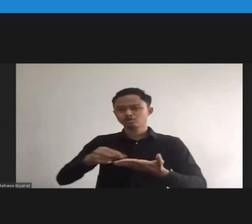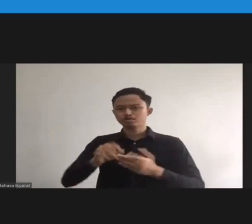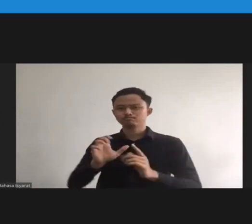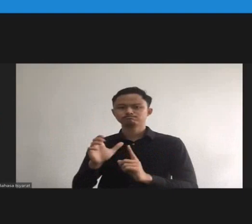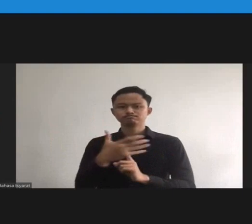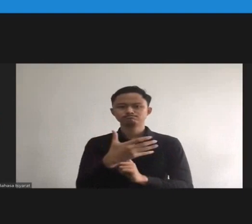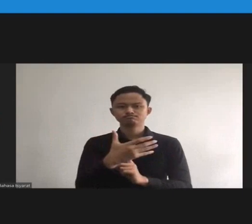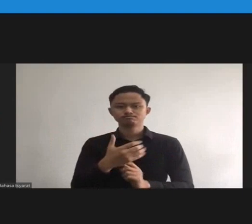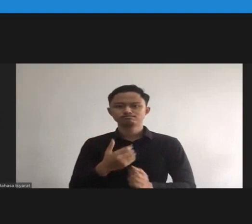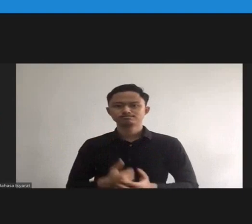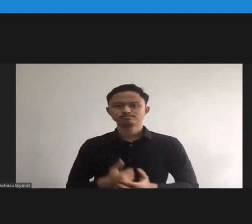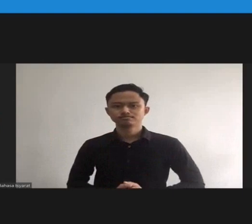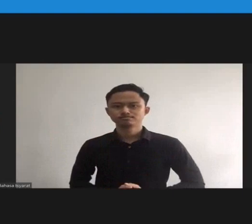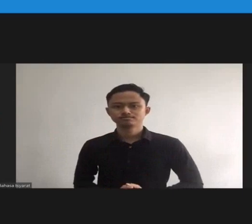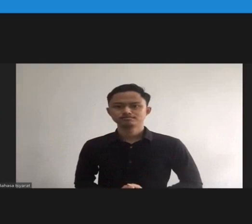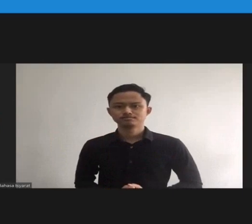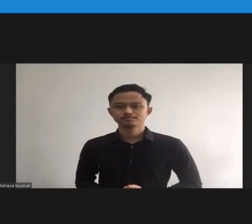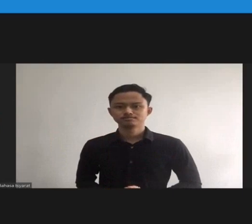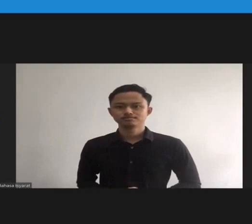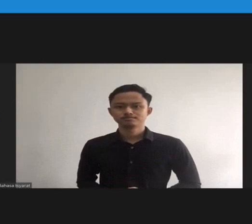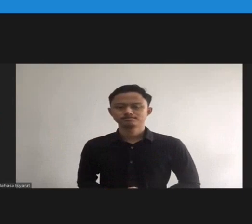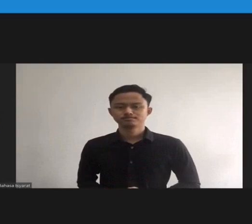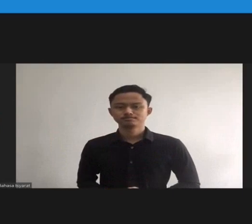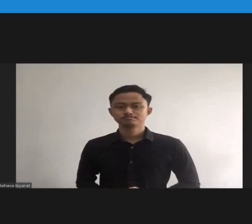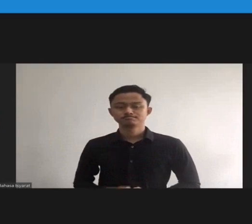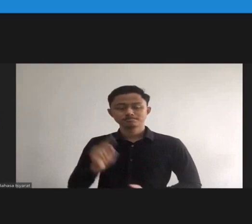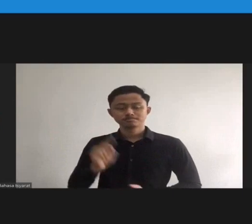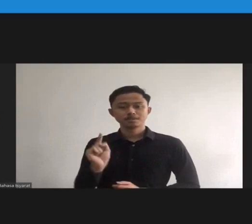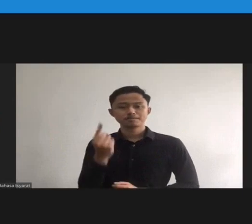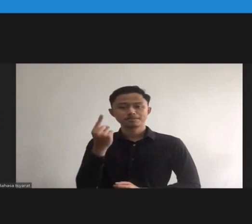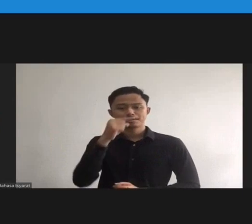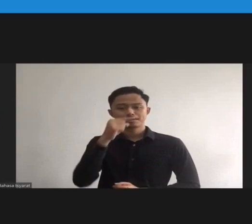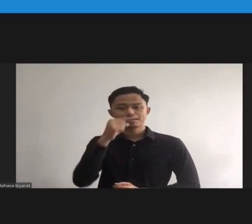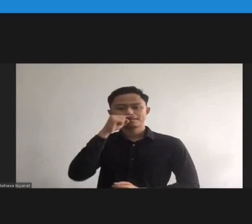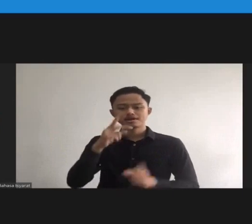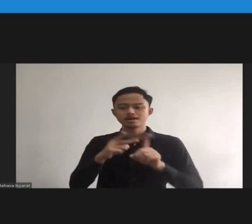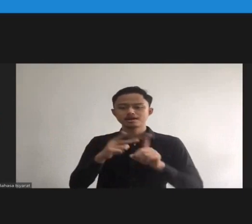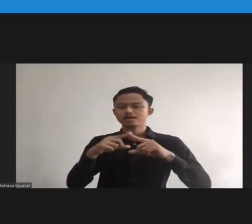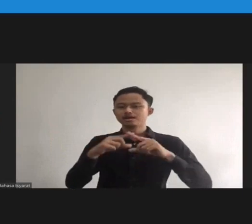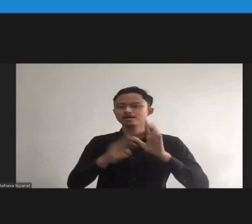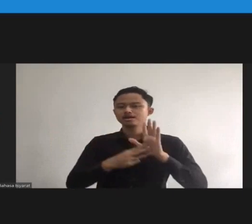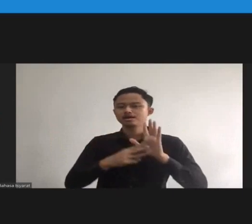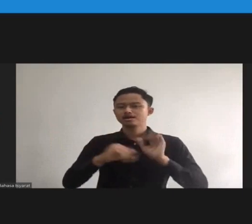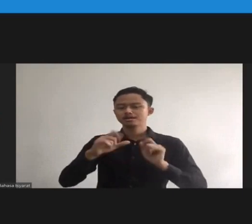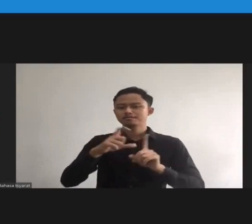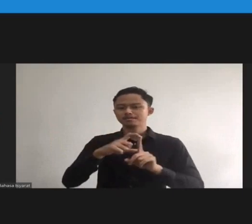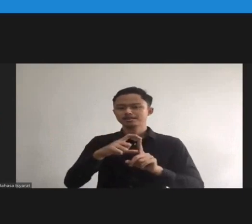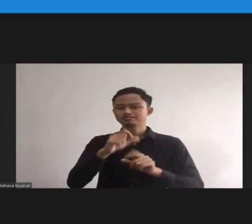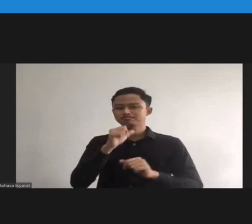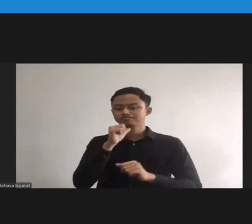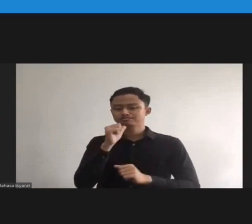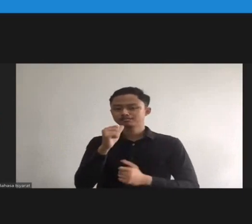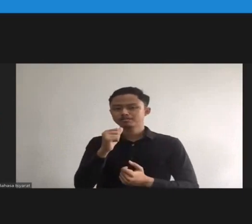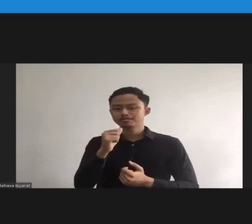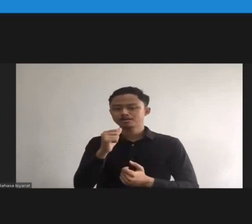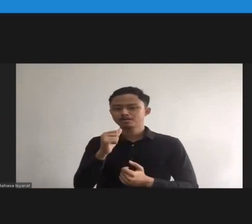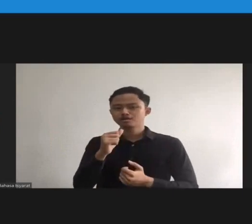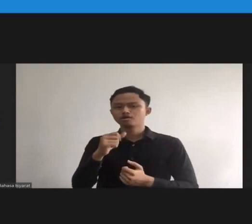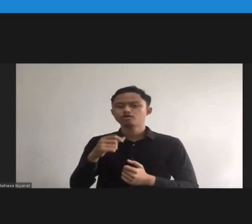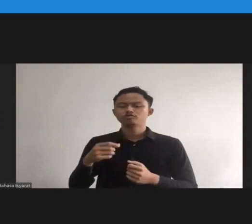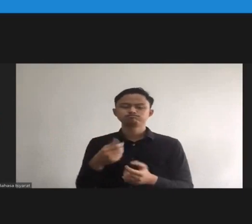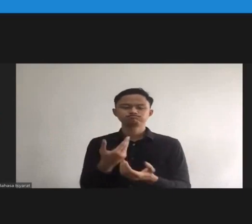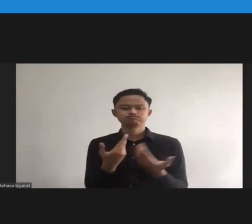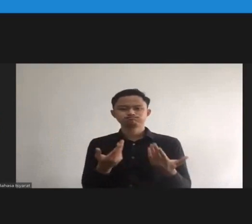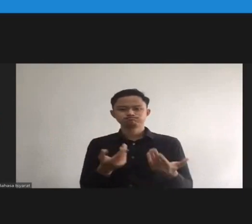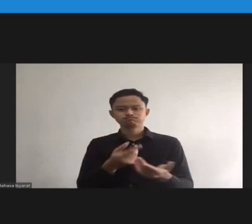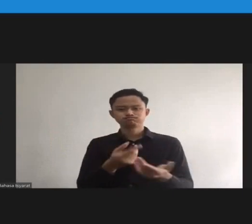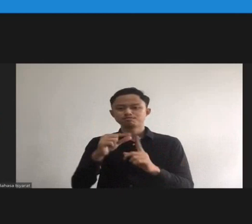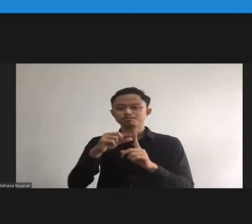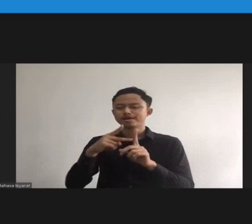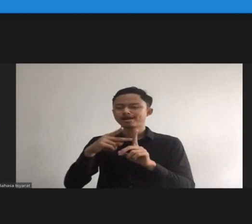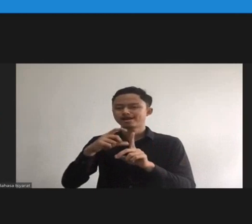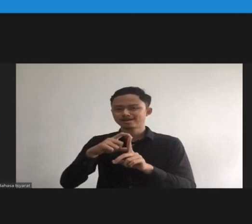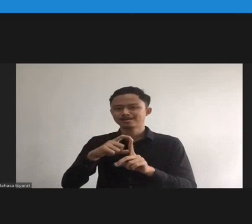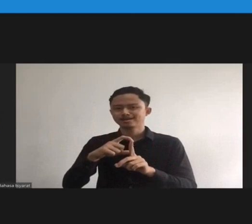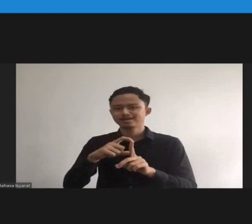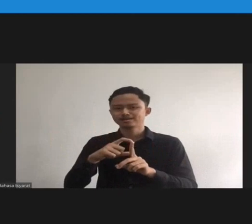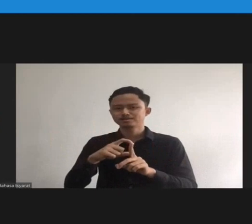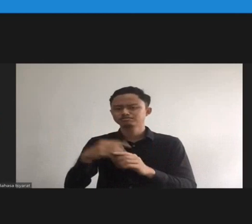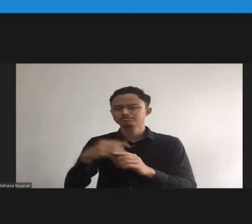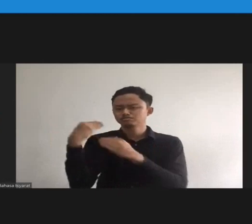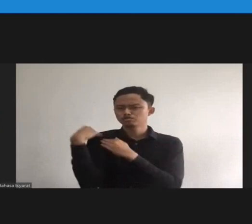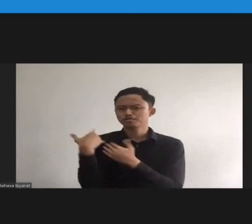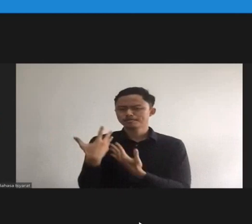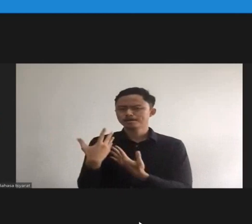Yang pertama adalah Pak Hamid Muhammad, Master of Science, PhD. Beliau adalah pelaksana tugas Direktur